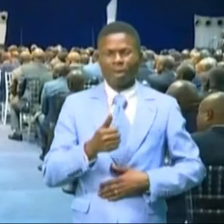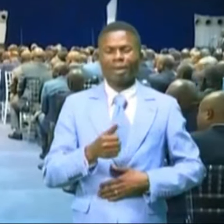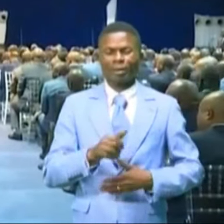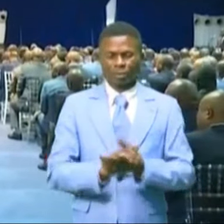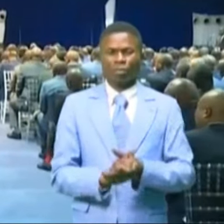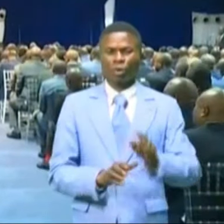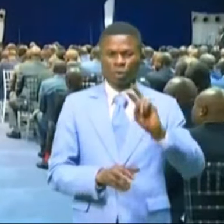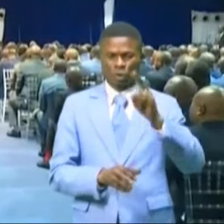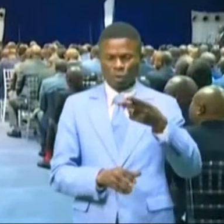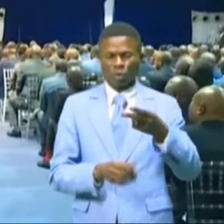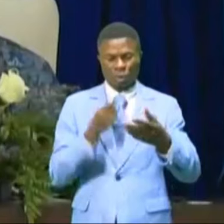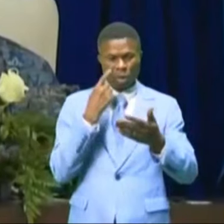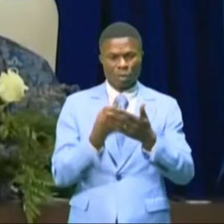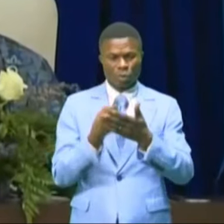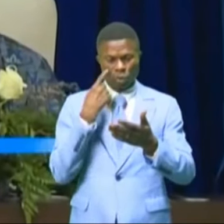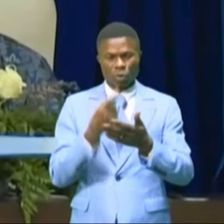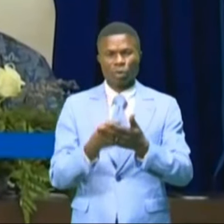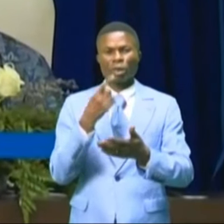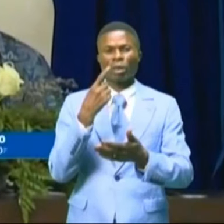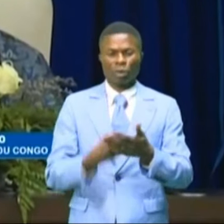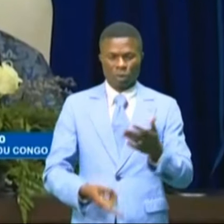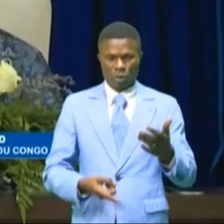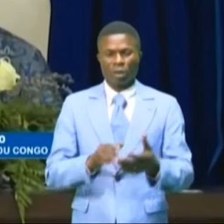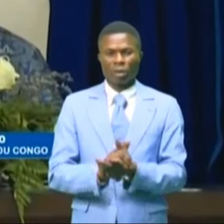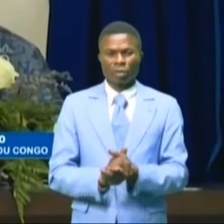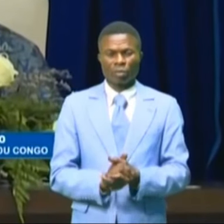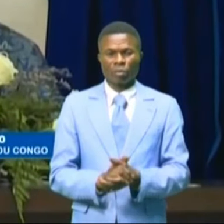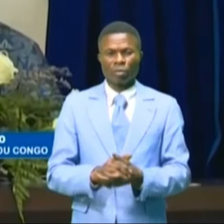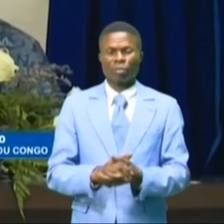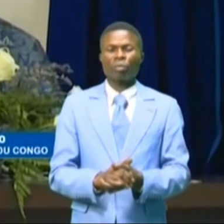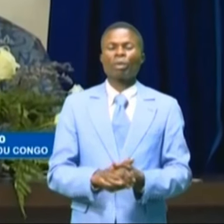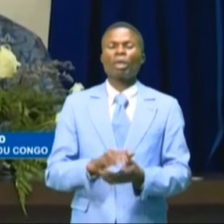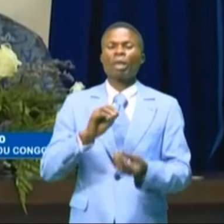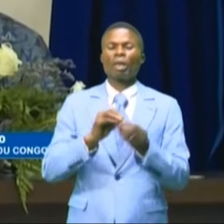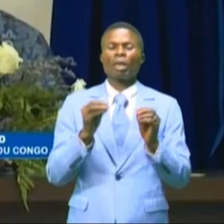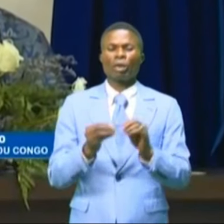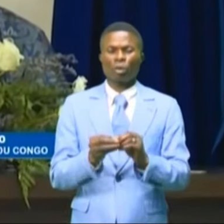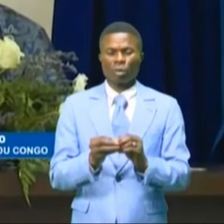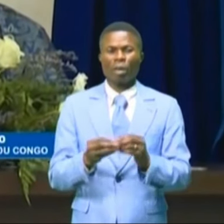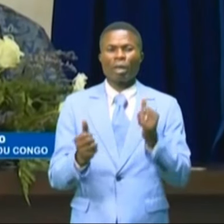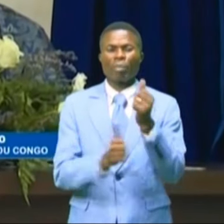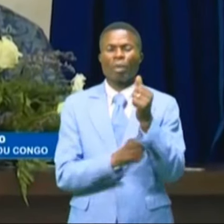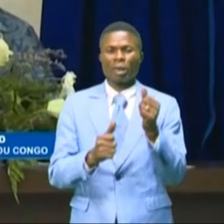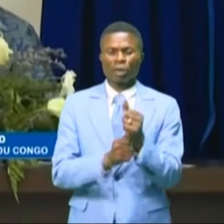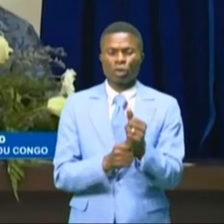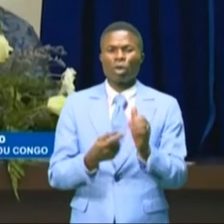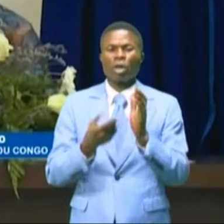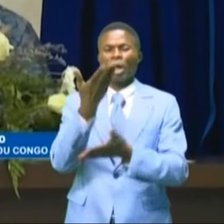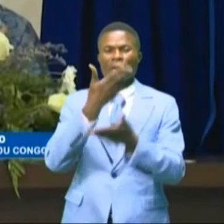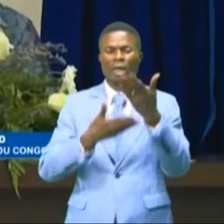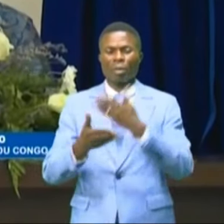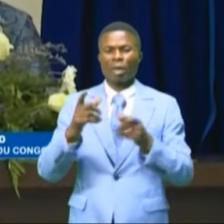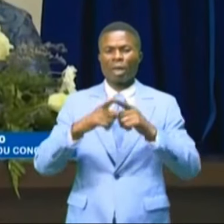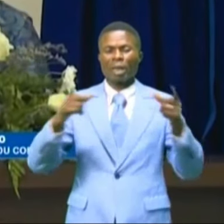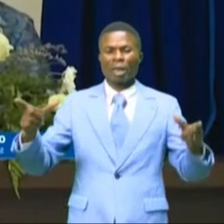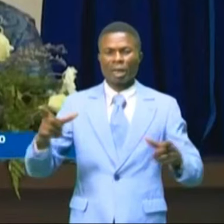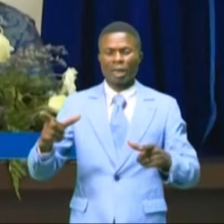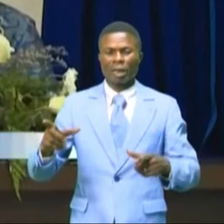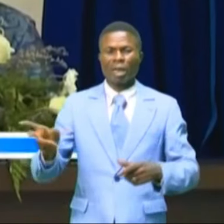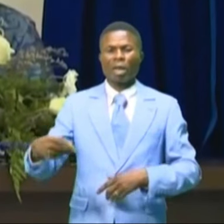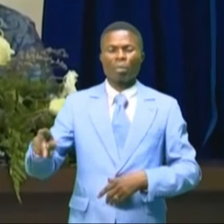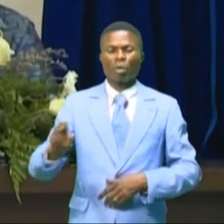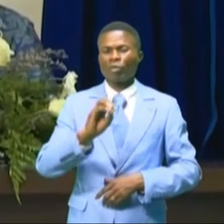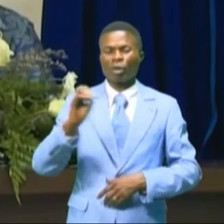Et deux, aussi par la non-représentation de quelqu'un qui pouvait symboliser la grande